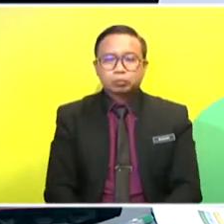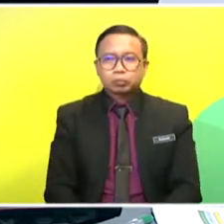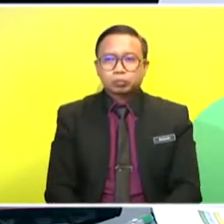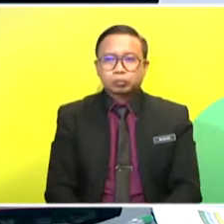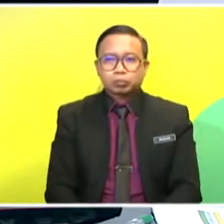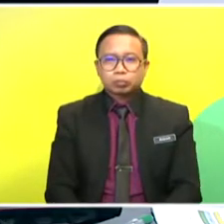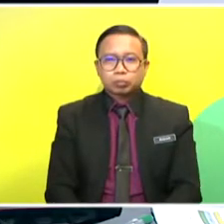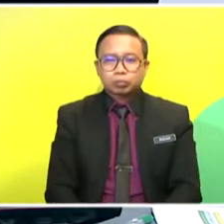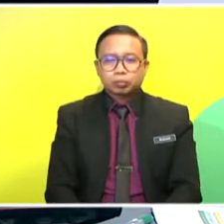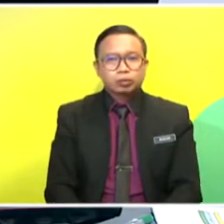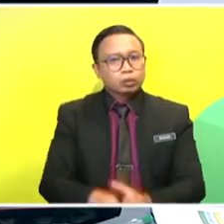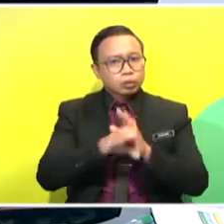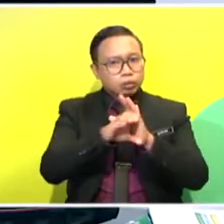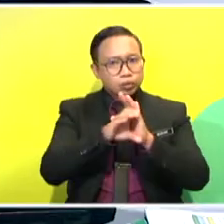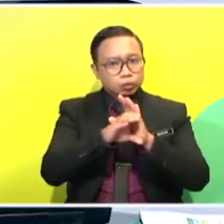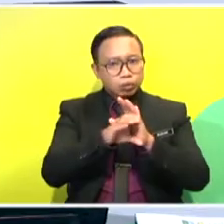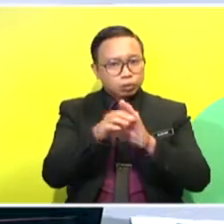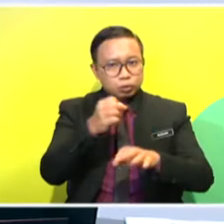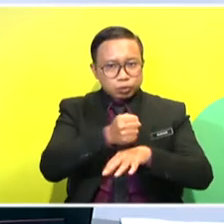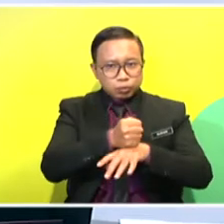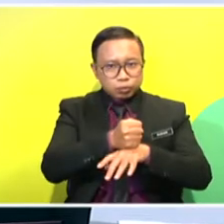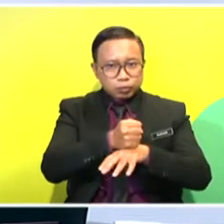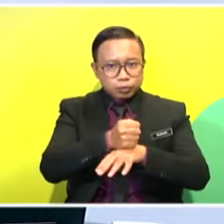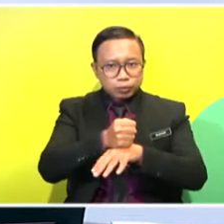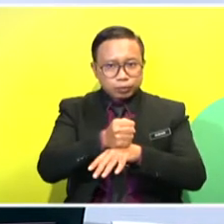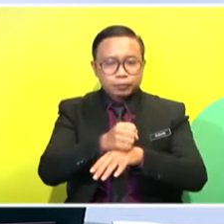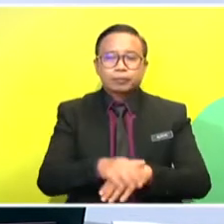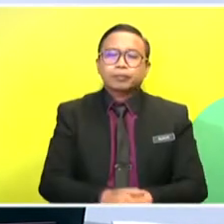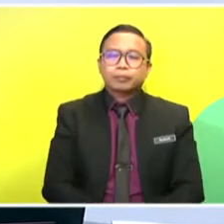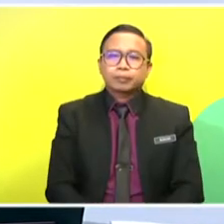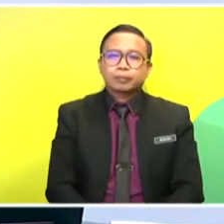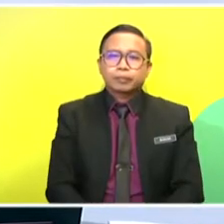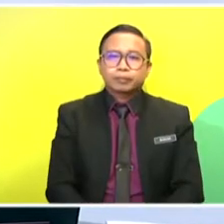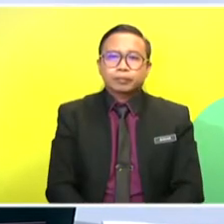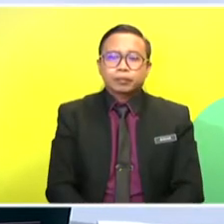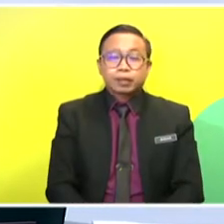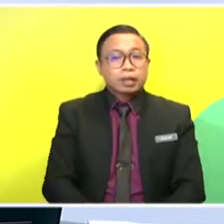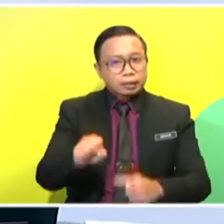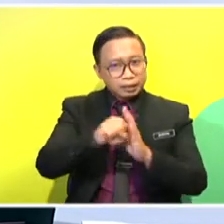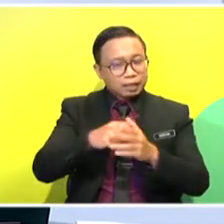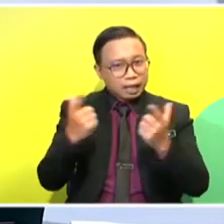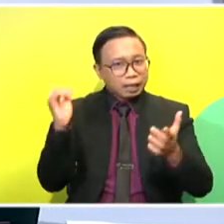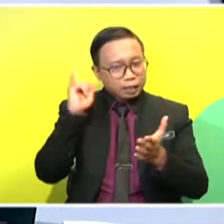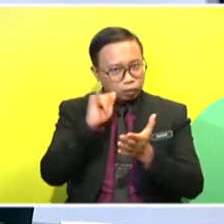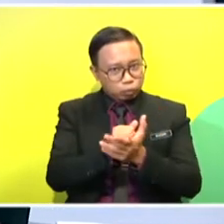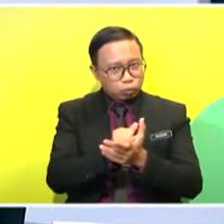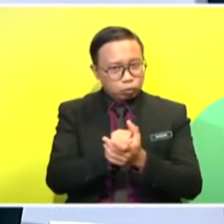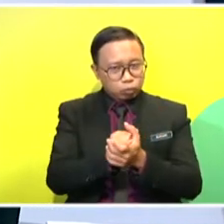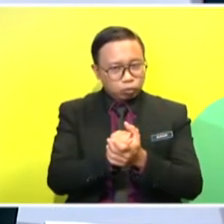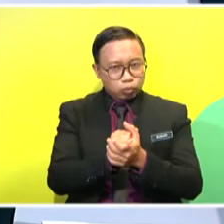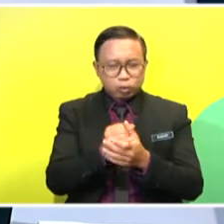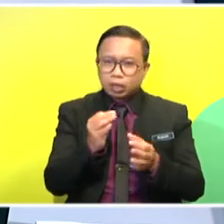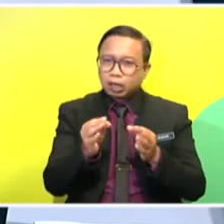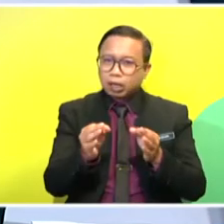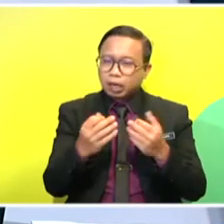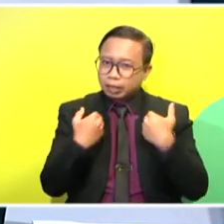tersebut. Serangga seperti semut itu akan memberi kesan kepada barang elektrik. Dan selain itu bila ada berlakunya